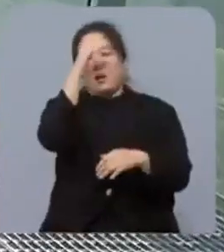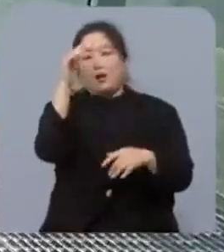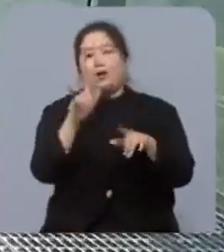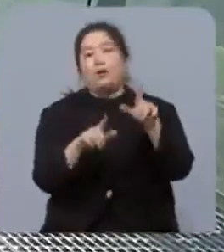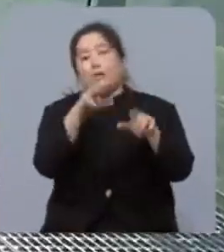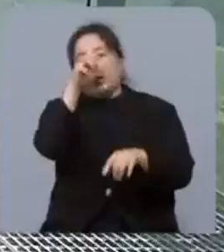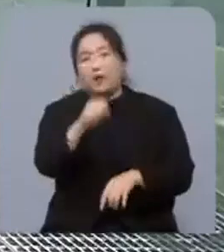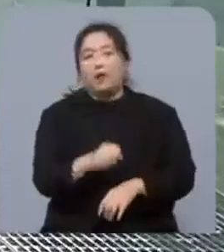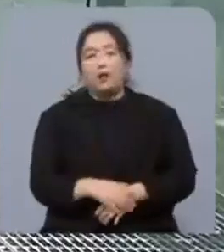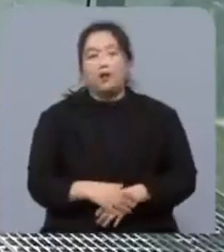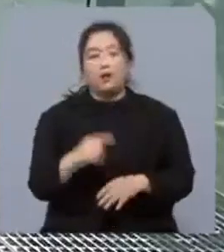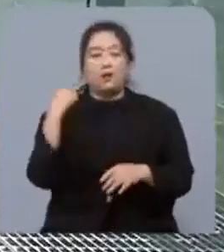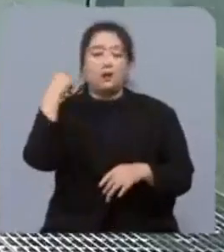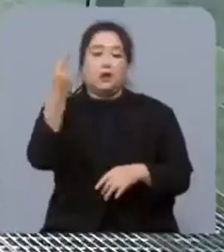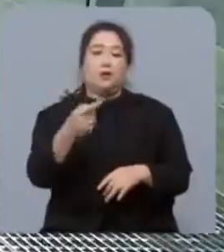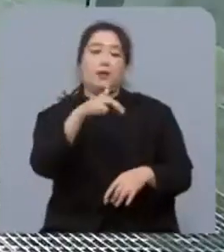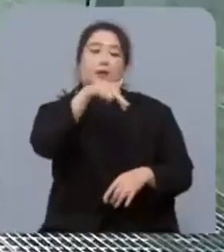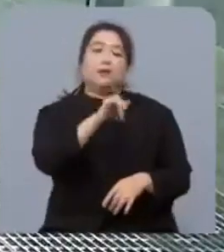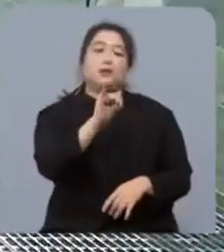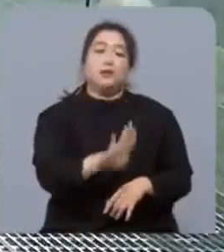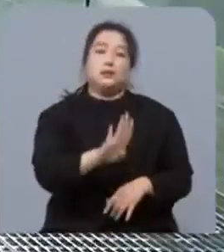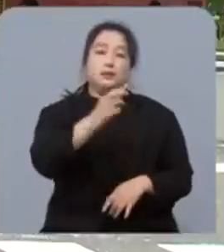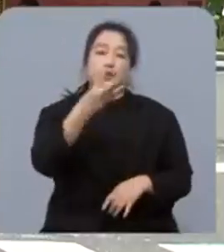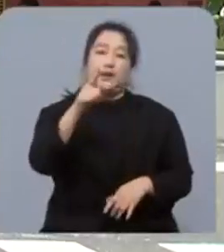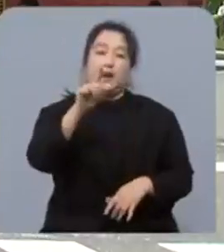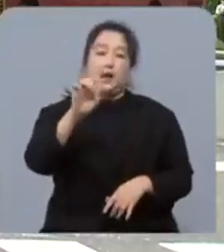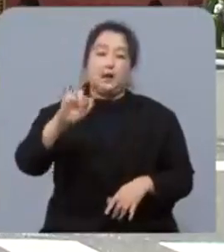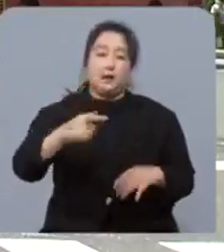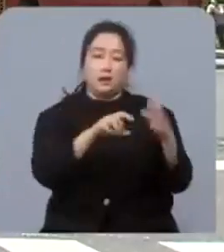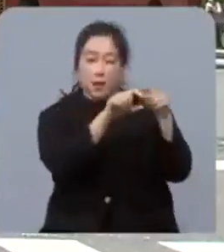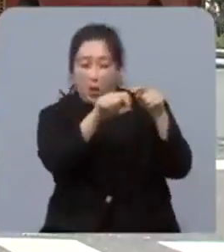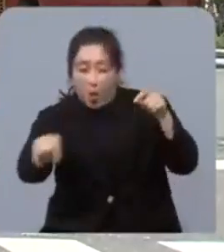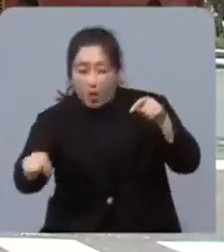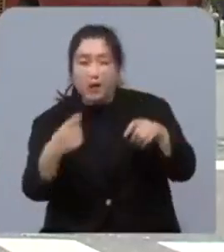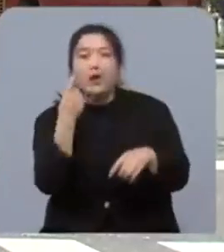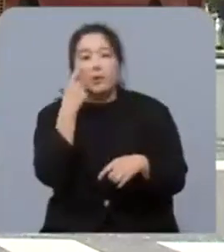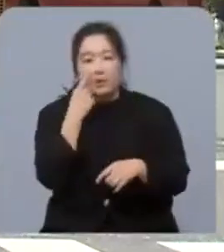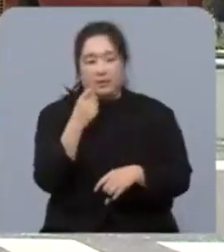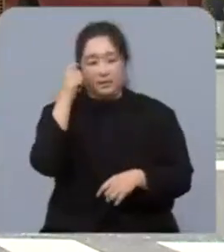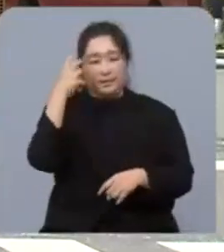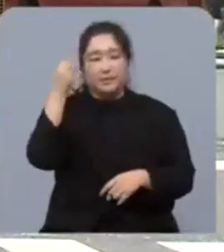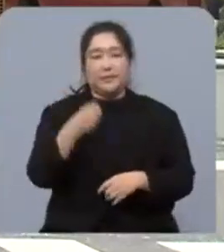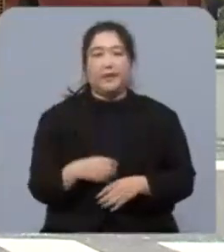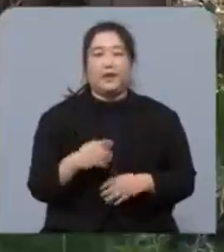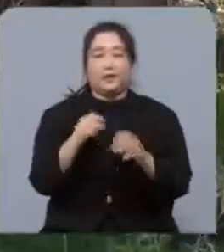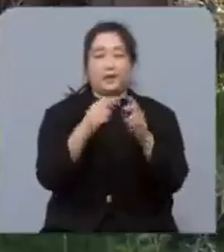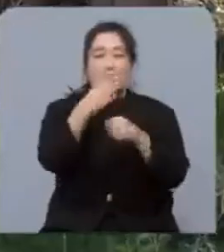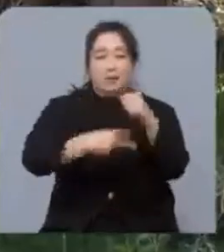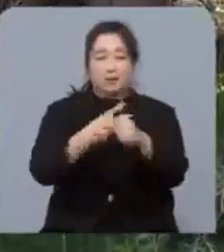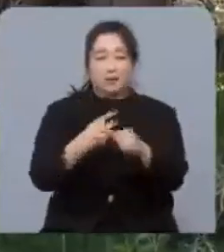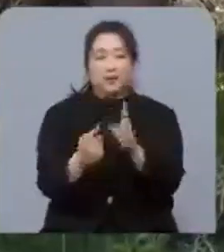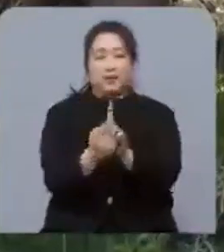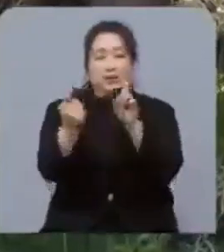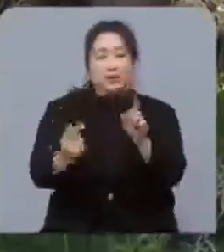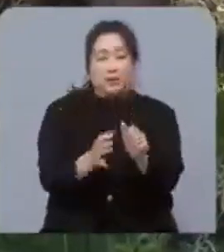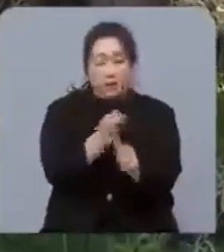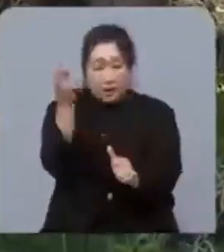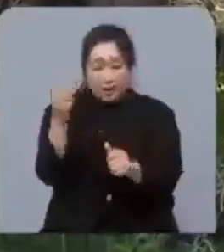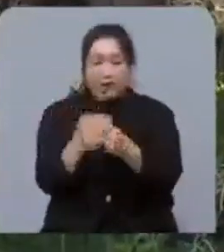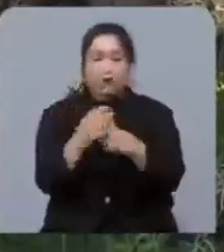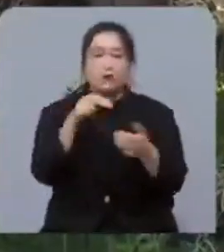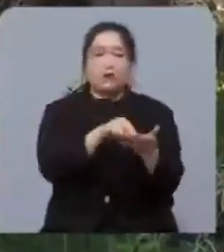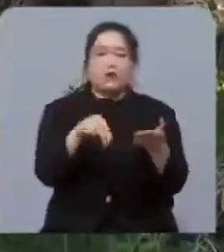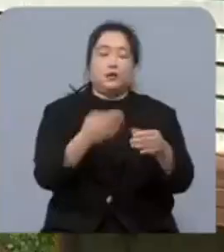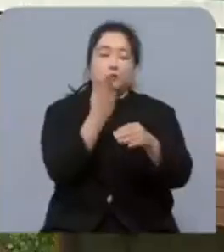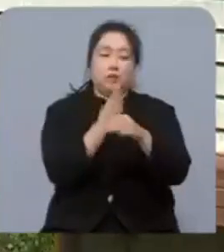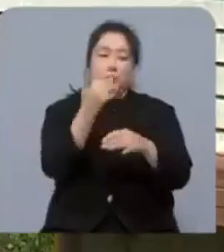같아요. 다음에는 짚라인 하러 오려고요. 2년여 만에 사회적 거리 두기가 해제되면서 단양을 중심으로